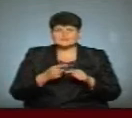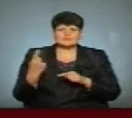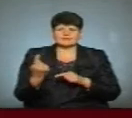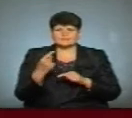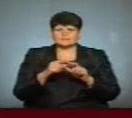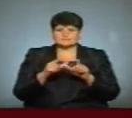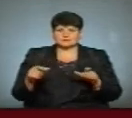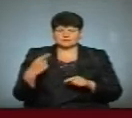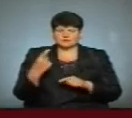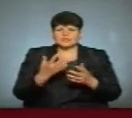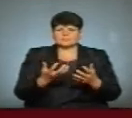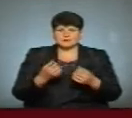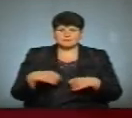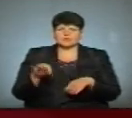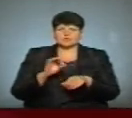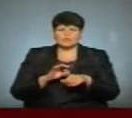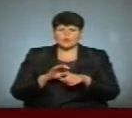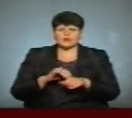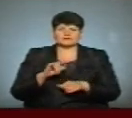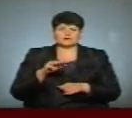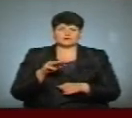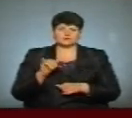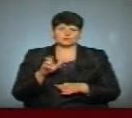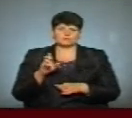в області, який приймає хворих на туберкульоз.